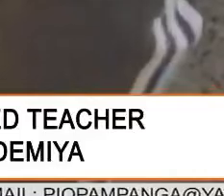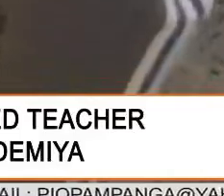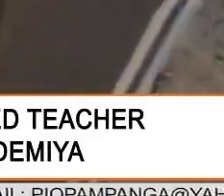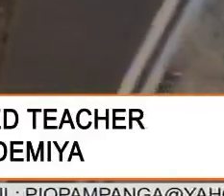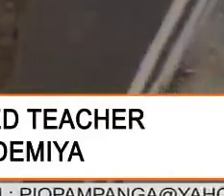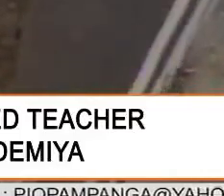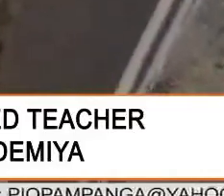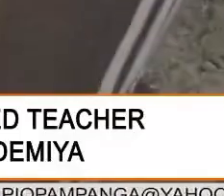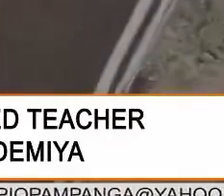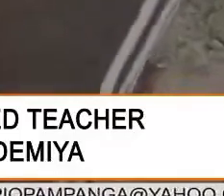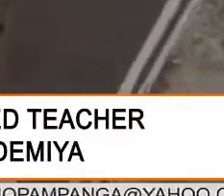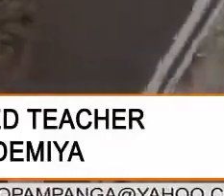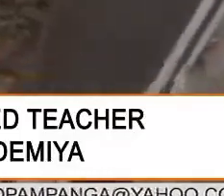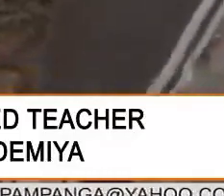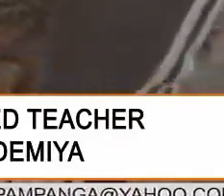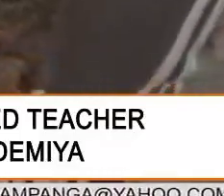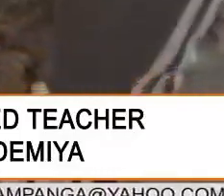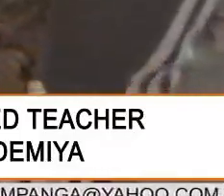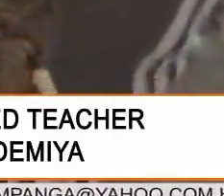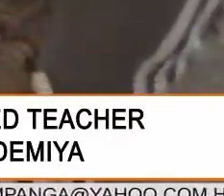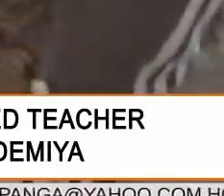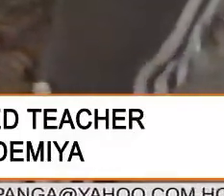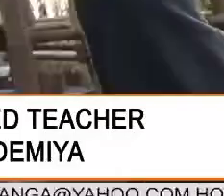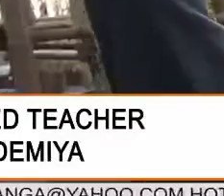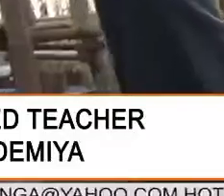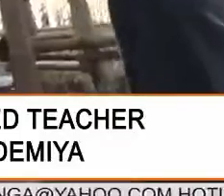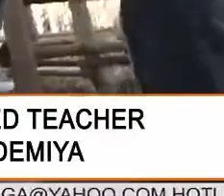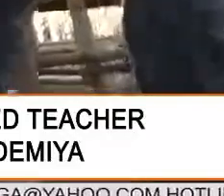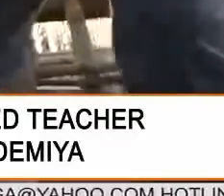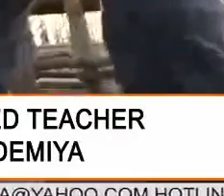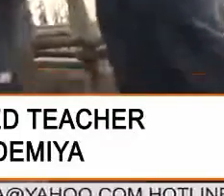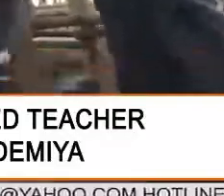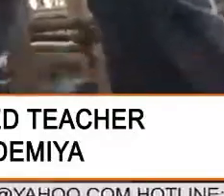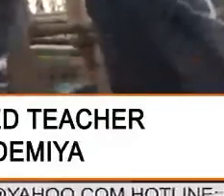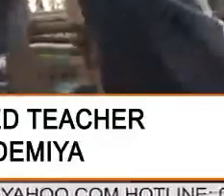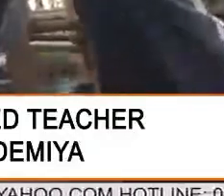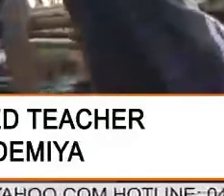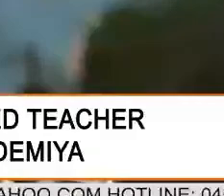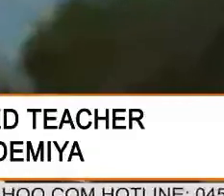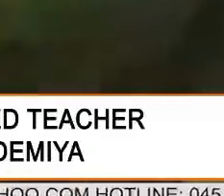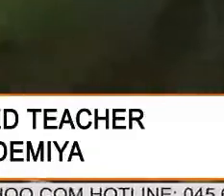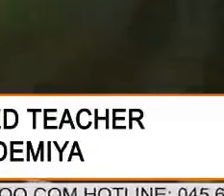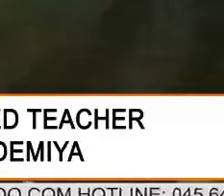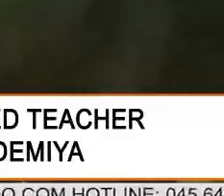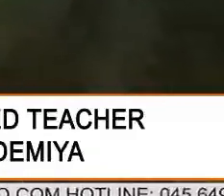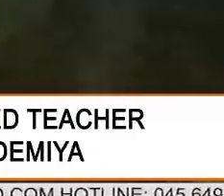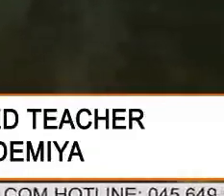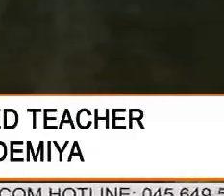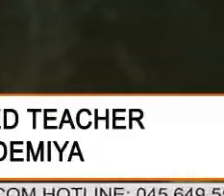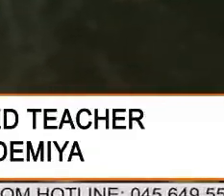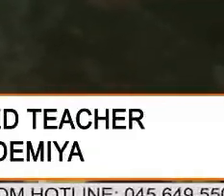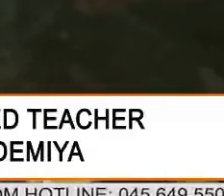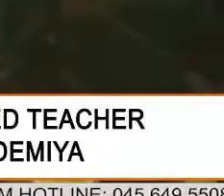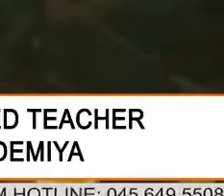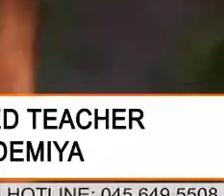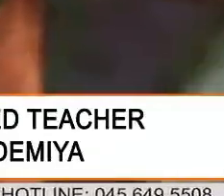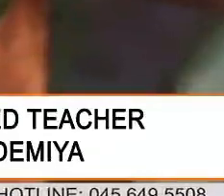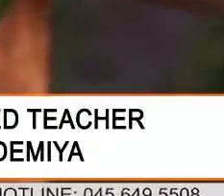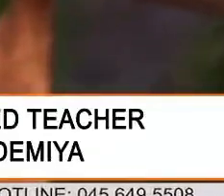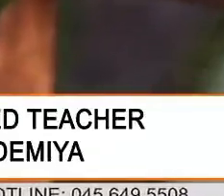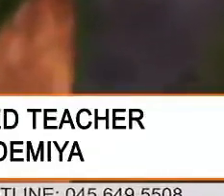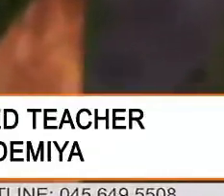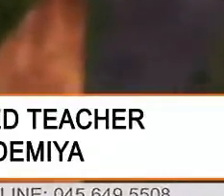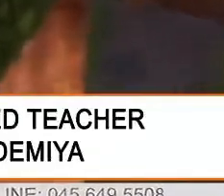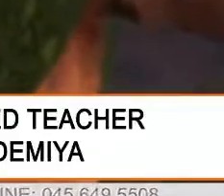sa optimum growth ng mga healthy veggies. Halos lahat pa ng mga gulay sa kantang bahay kubo present din